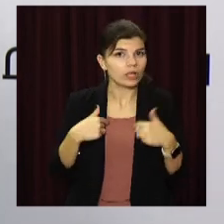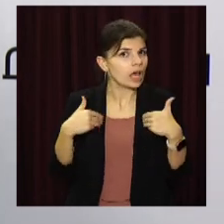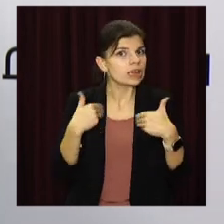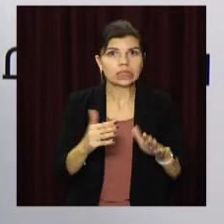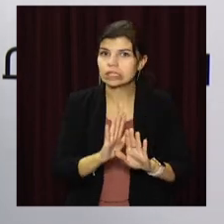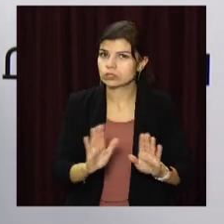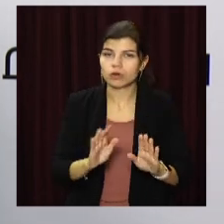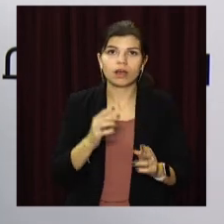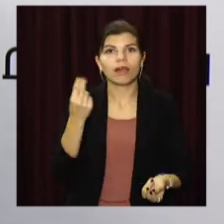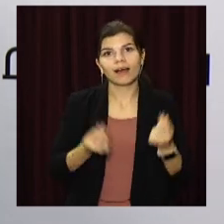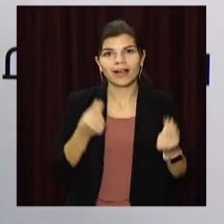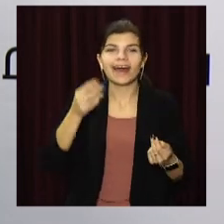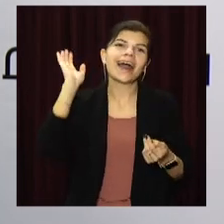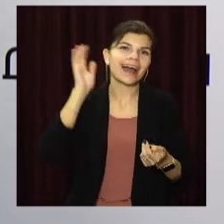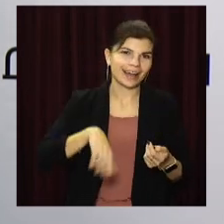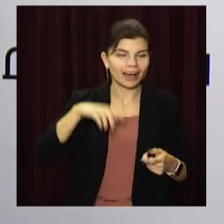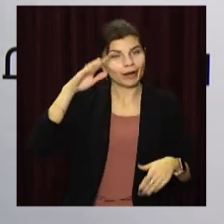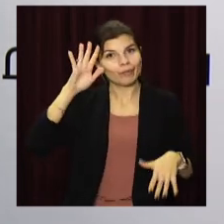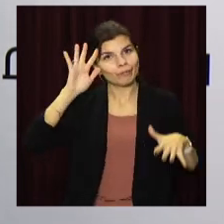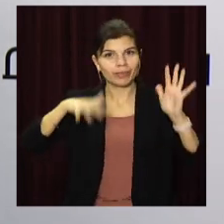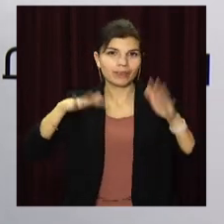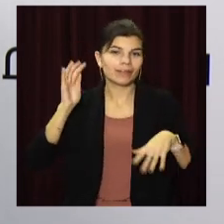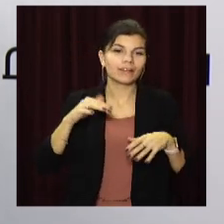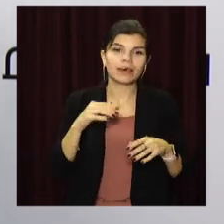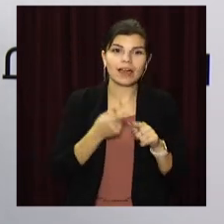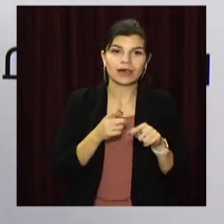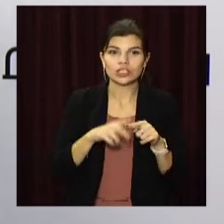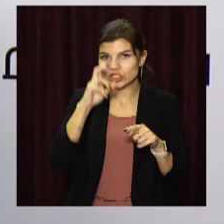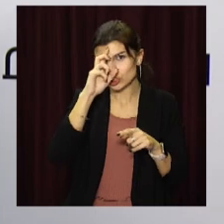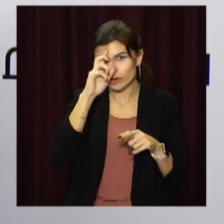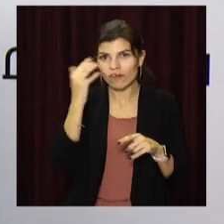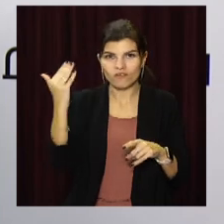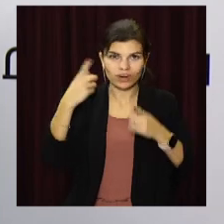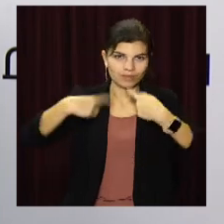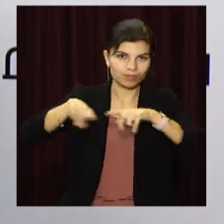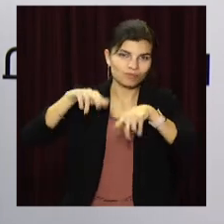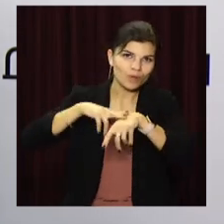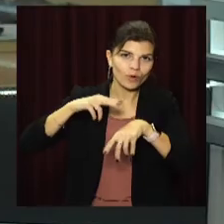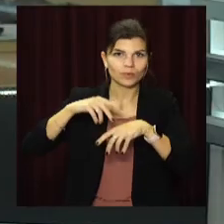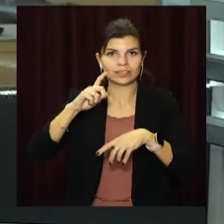рекомендую бавитися в ці іграшки з державними органами.